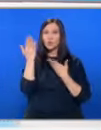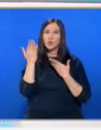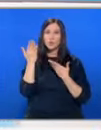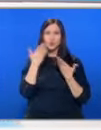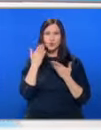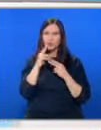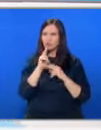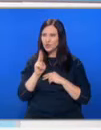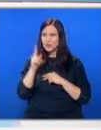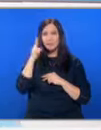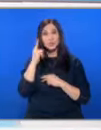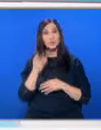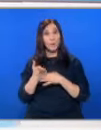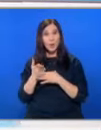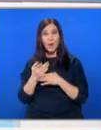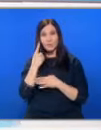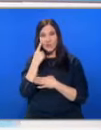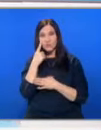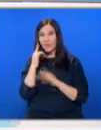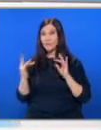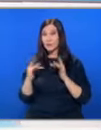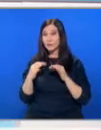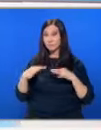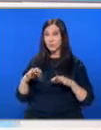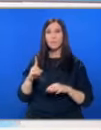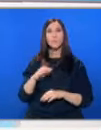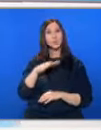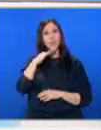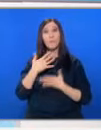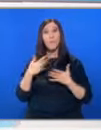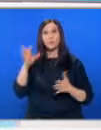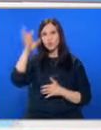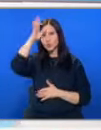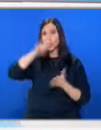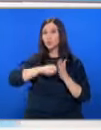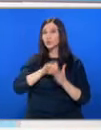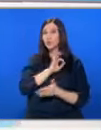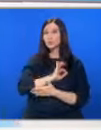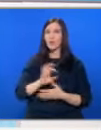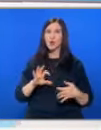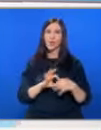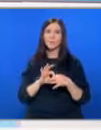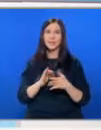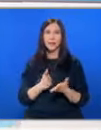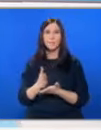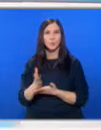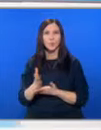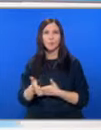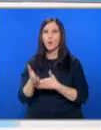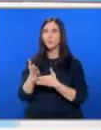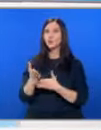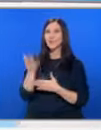че помагала и тестове в онлайн пространството биха стигнали до повече ученици, но ключът в успеха в комбинирания подход. В помощ